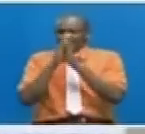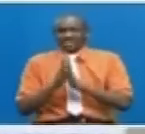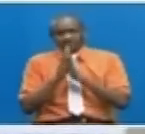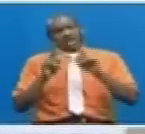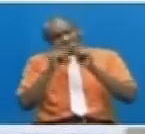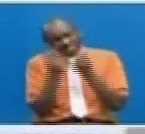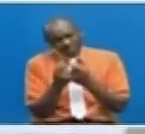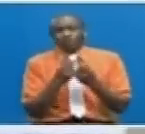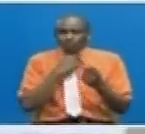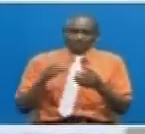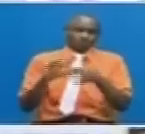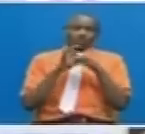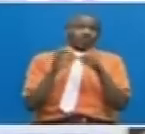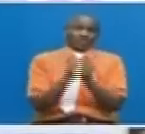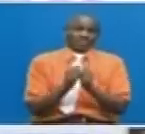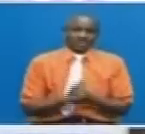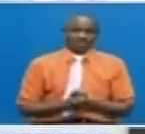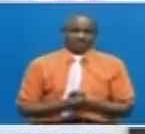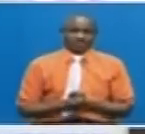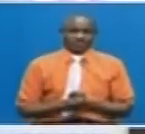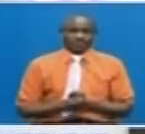zote tunataka waungane.